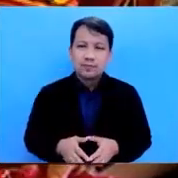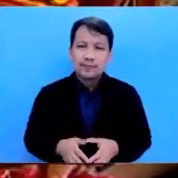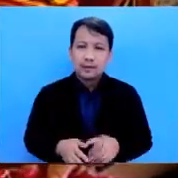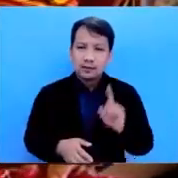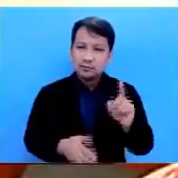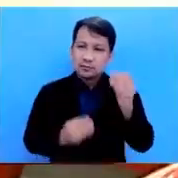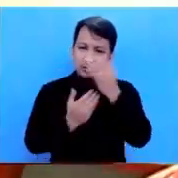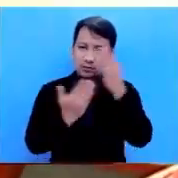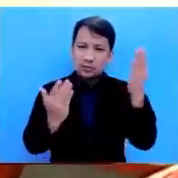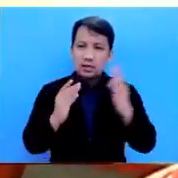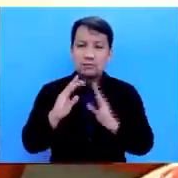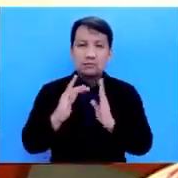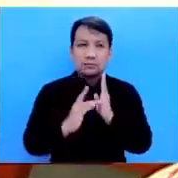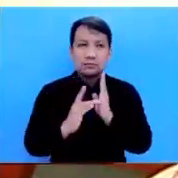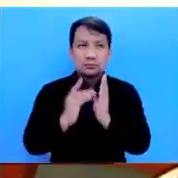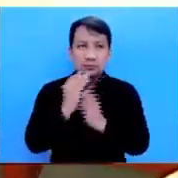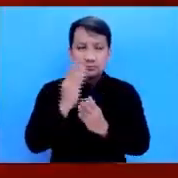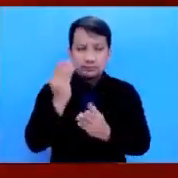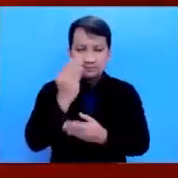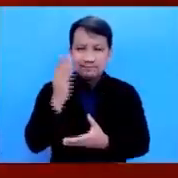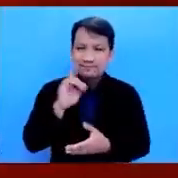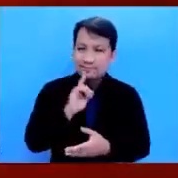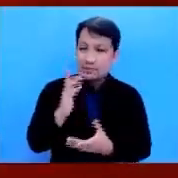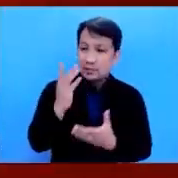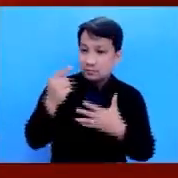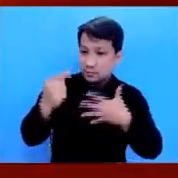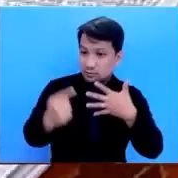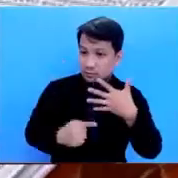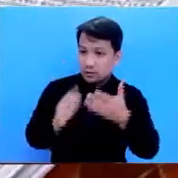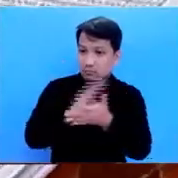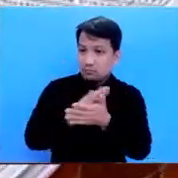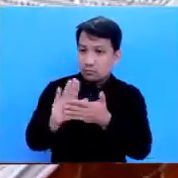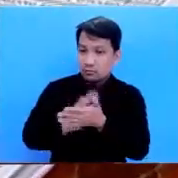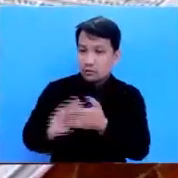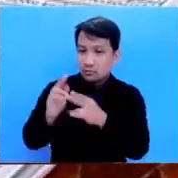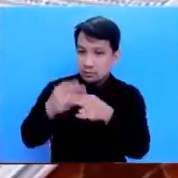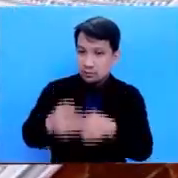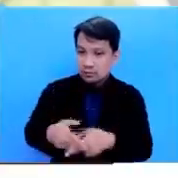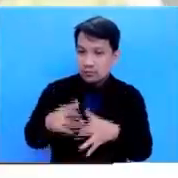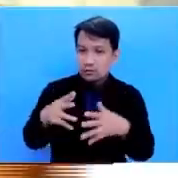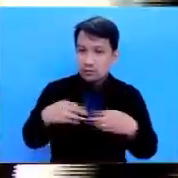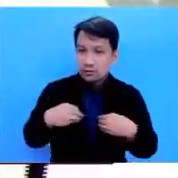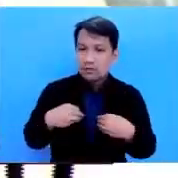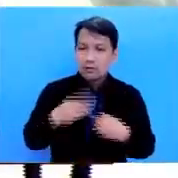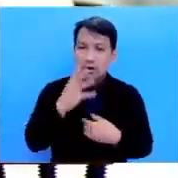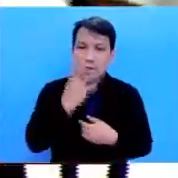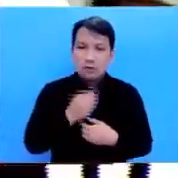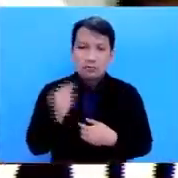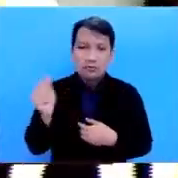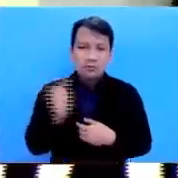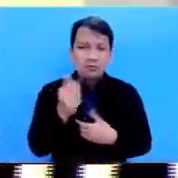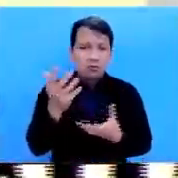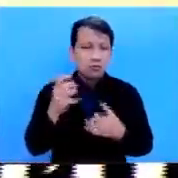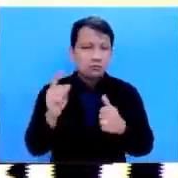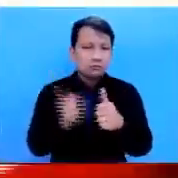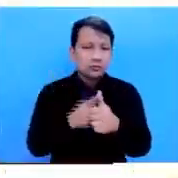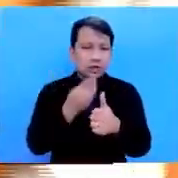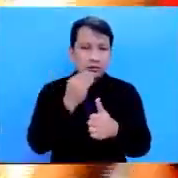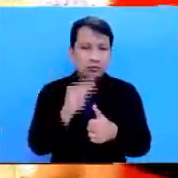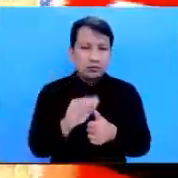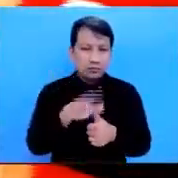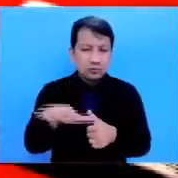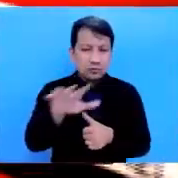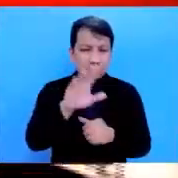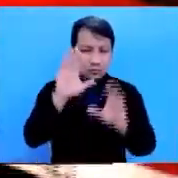I-digitize ang pagbibigay ng ayuda at linisin ang listahan ng mga pangalang makakatanggap ng ayuda. Yan daw ang unang utos ni President-elect